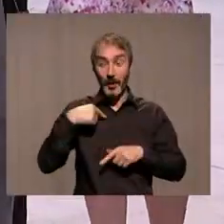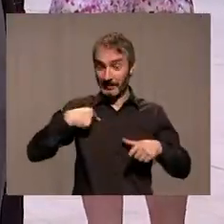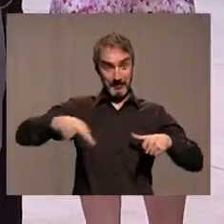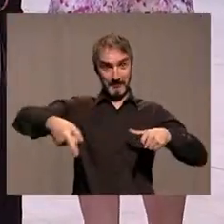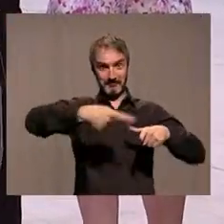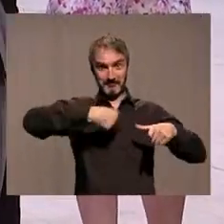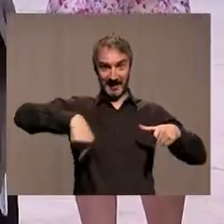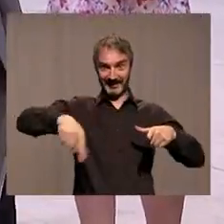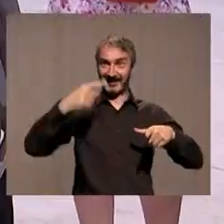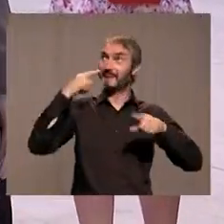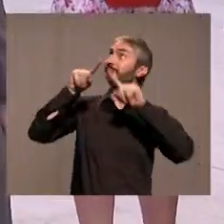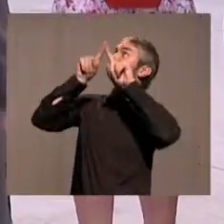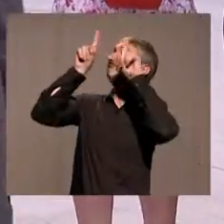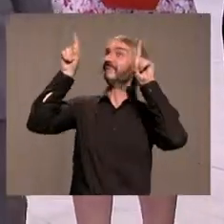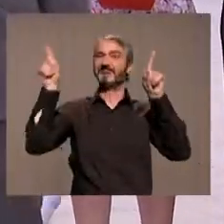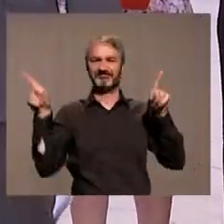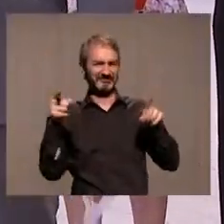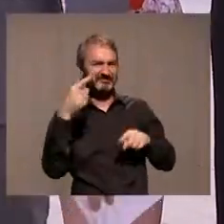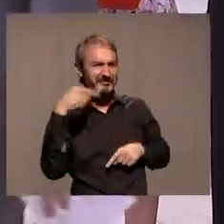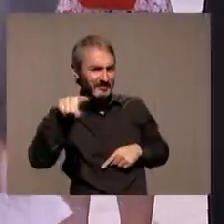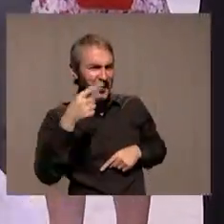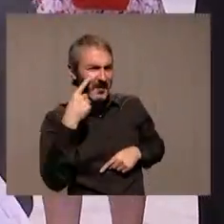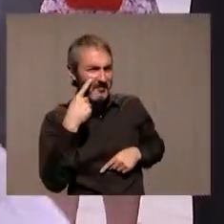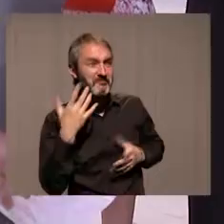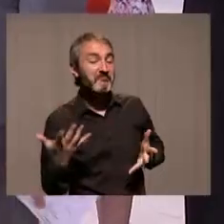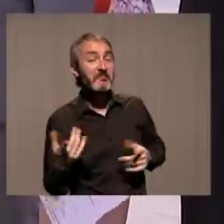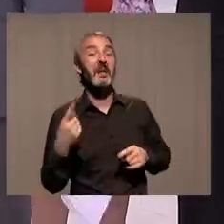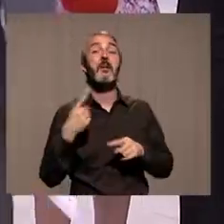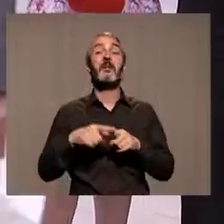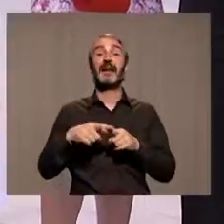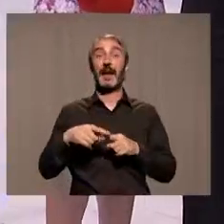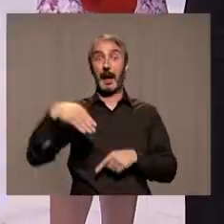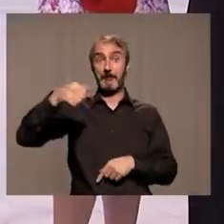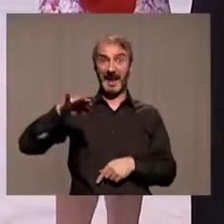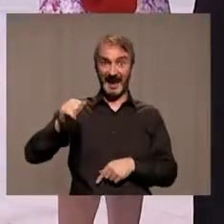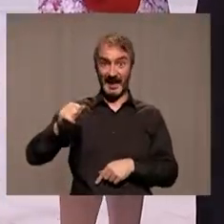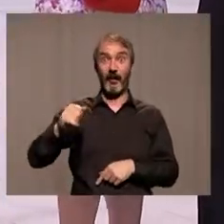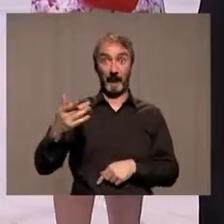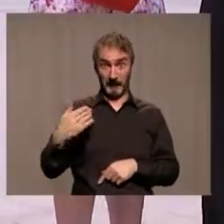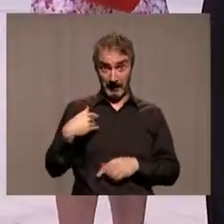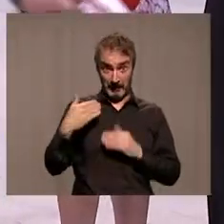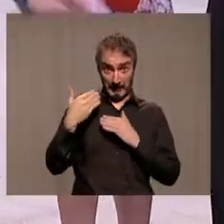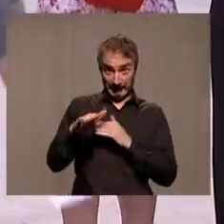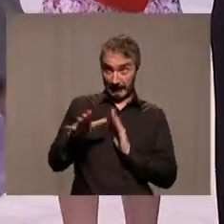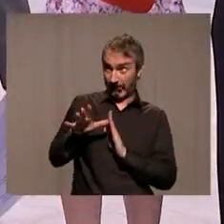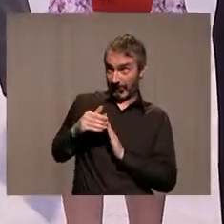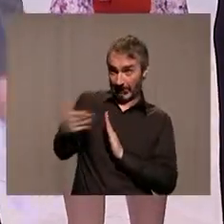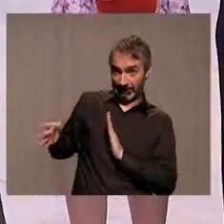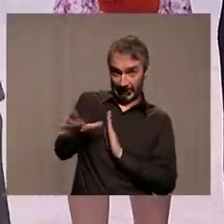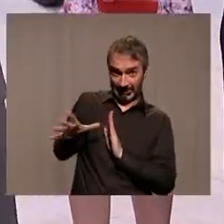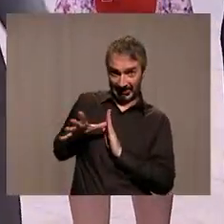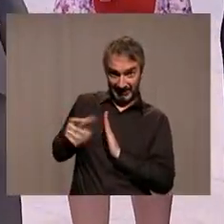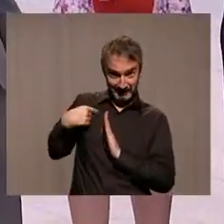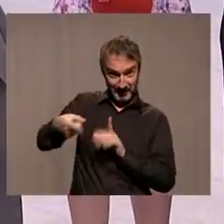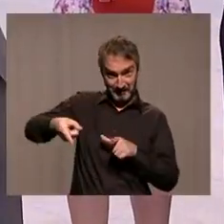plaça que jo diria que us sonarà, entre altres coses, perquè la Maria té el piset, al costat. Exacte. Al costat